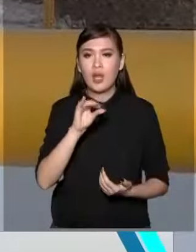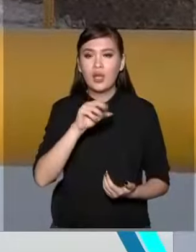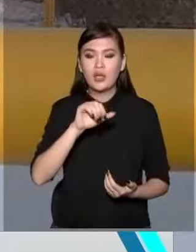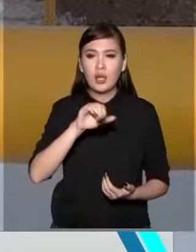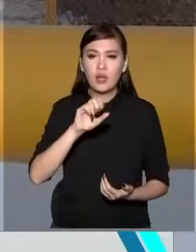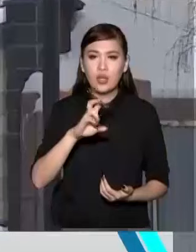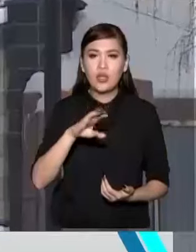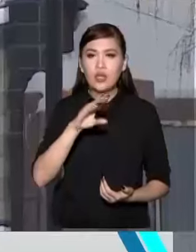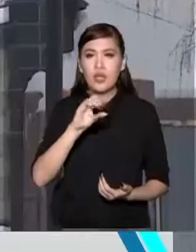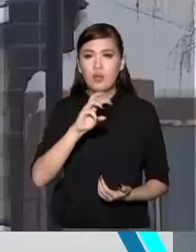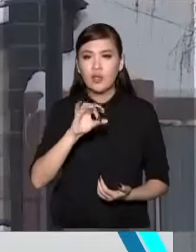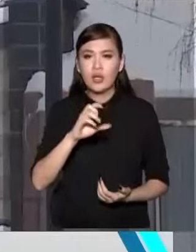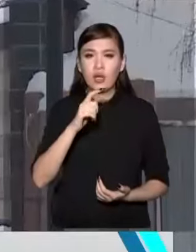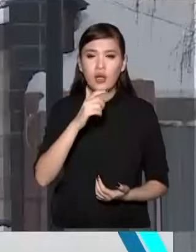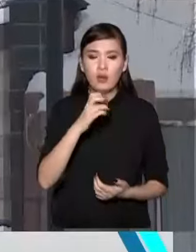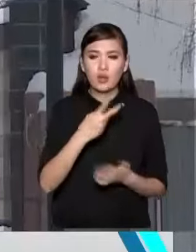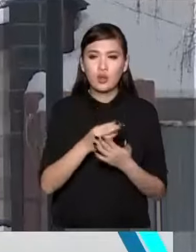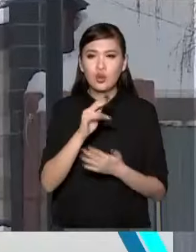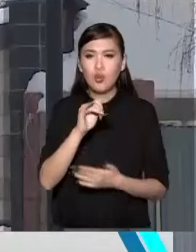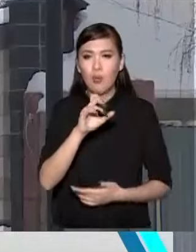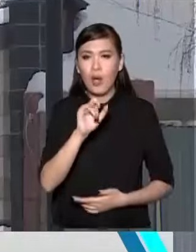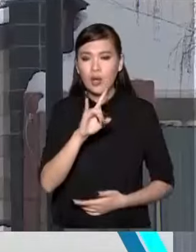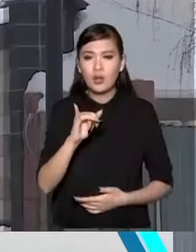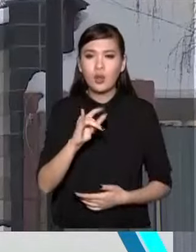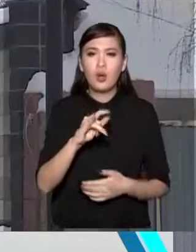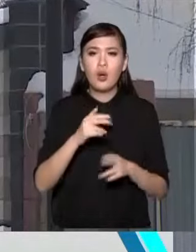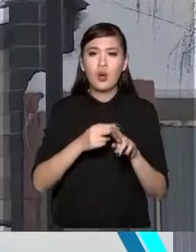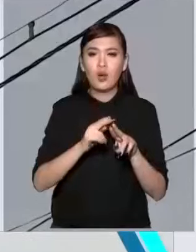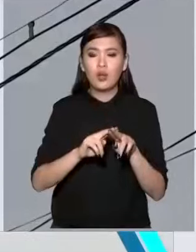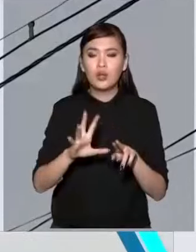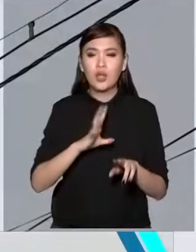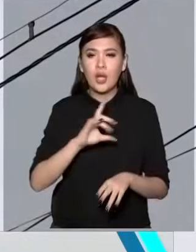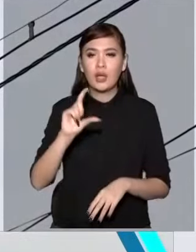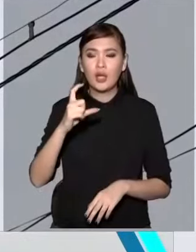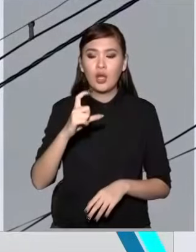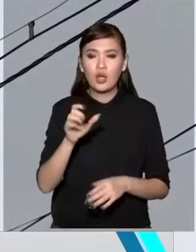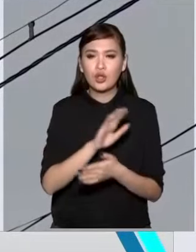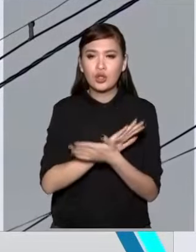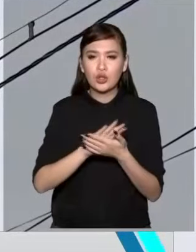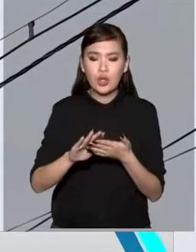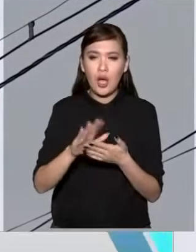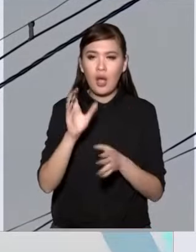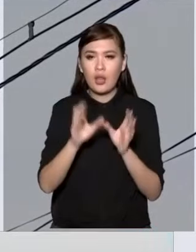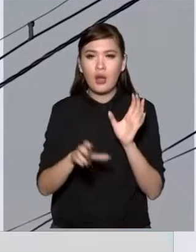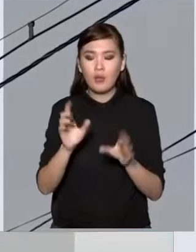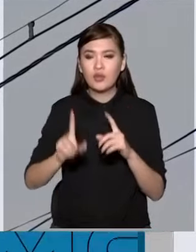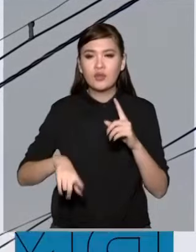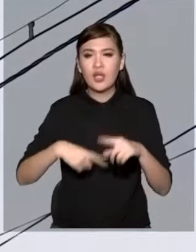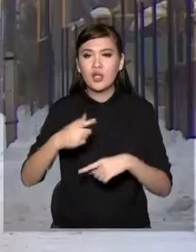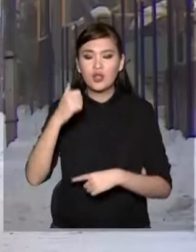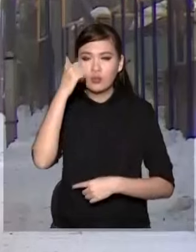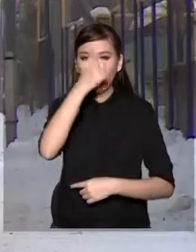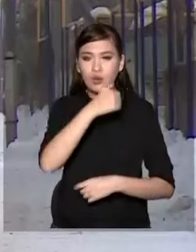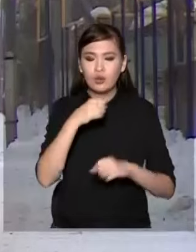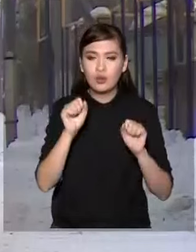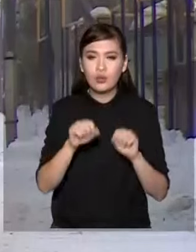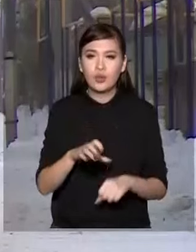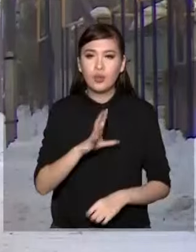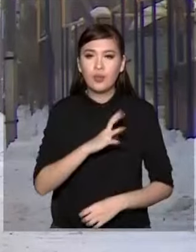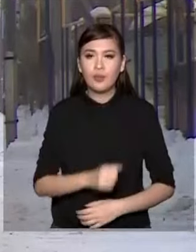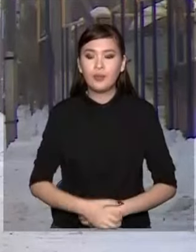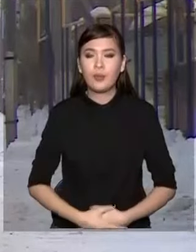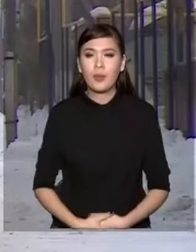Тельмана, Пригородный, Garden Village, Илинка, Чубары и Ондерес смогут использовать экологически чистое отопление уже в следующем году. Назымгуль Кумыспаева,